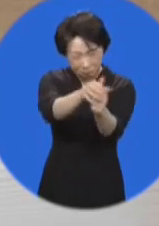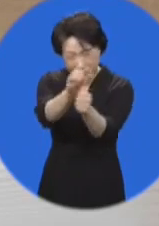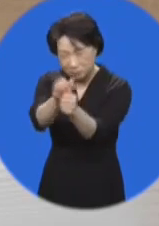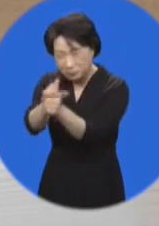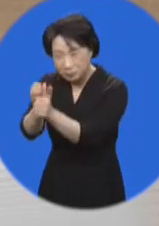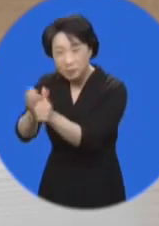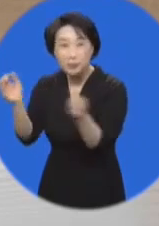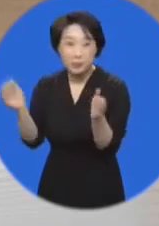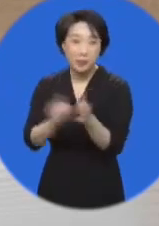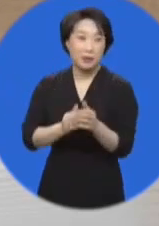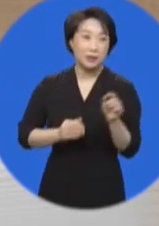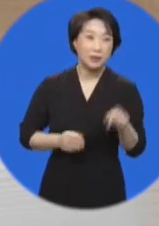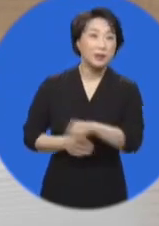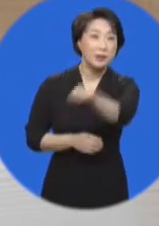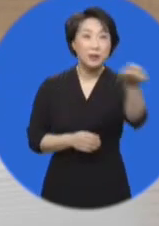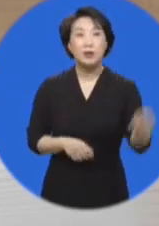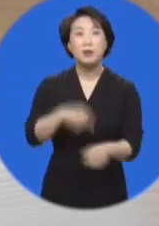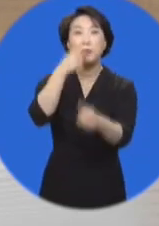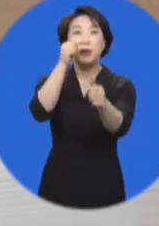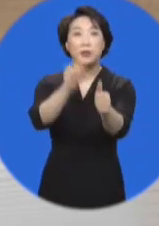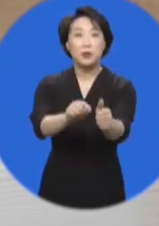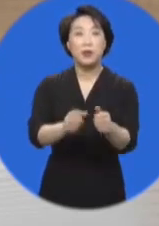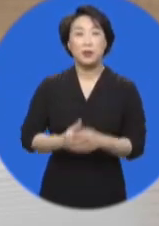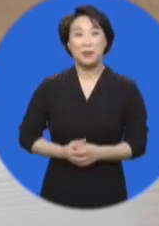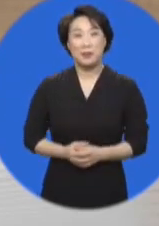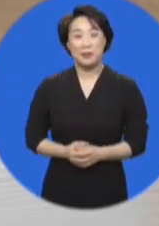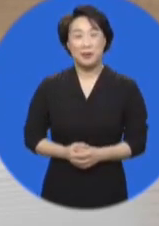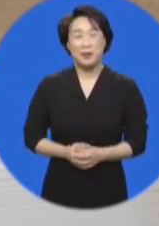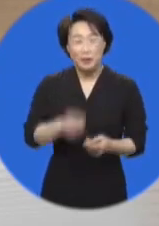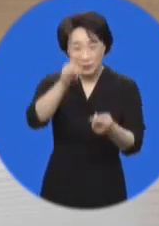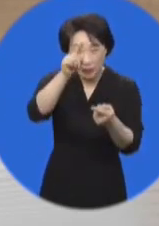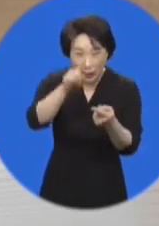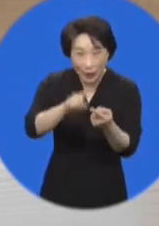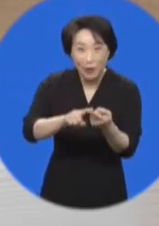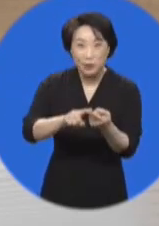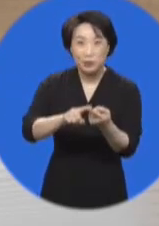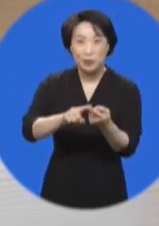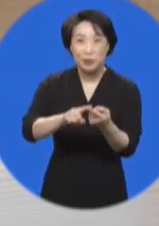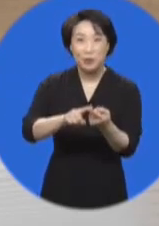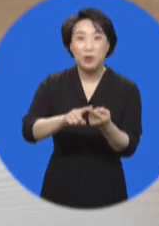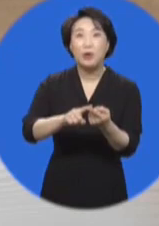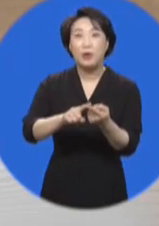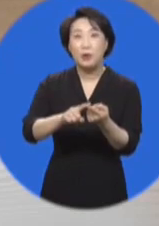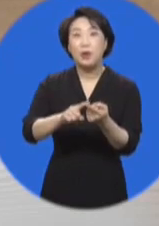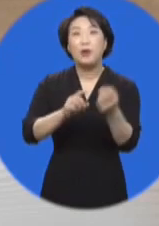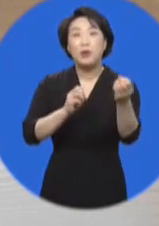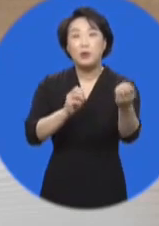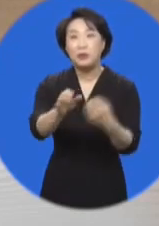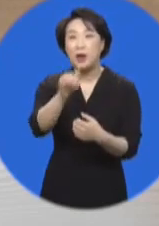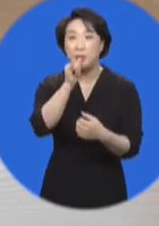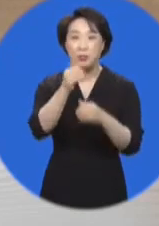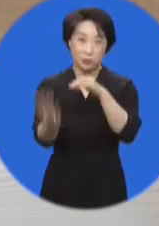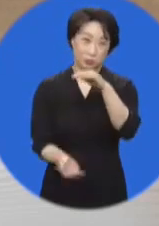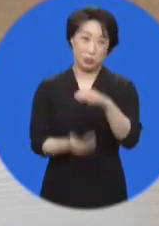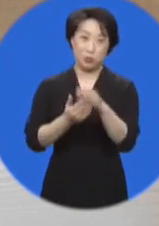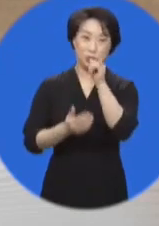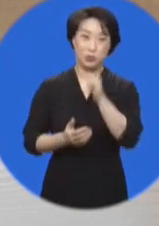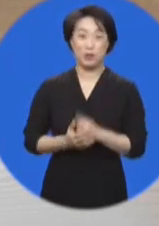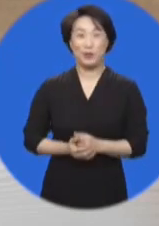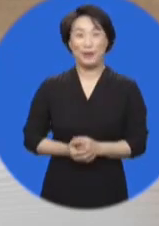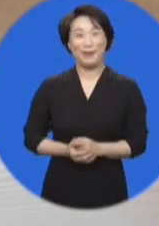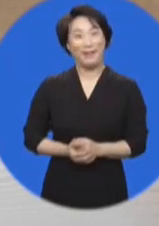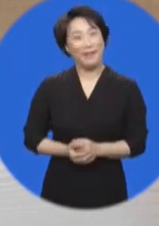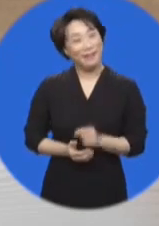부여해서 그들에게 명령할 때 그대로 되니라 할 때